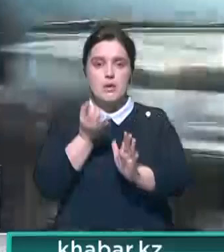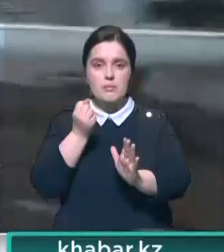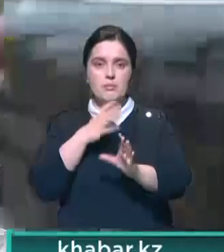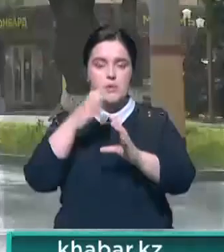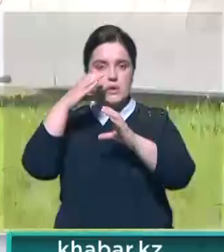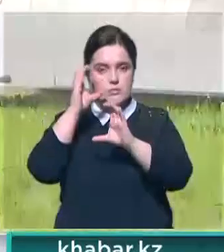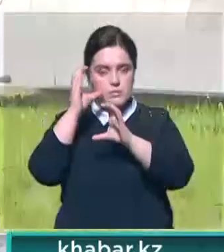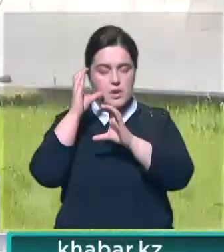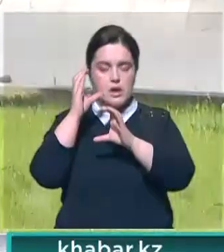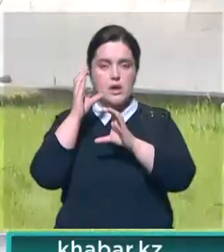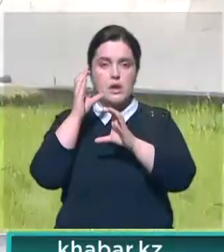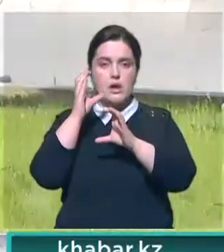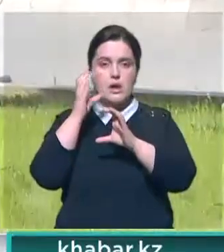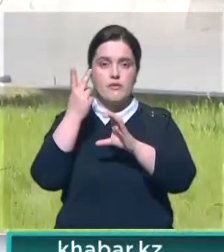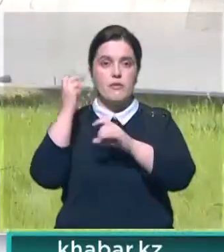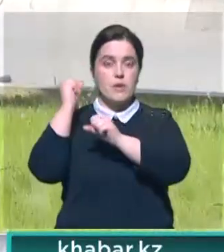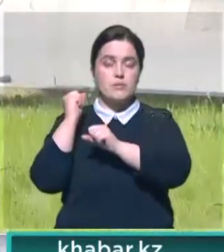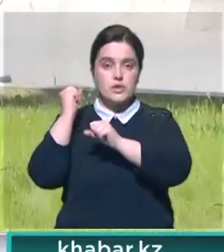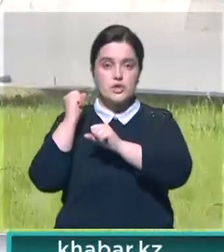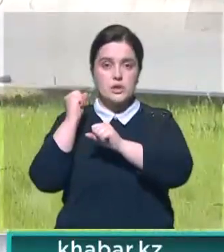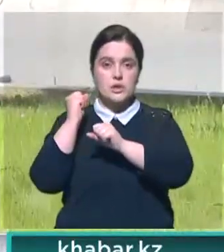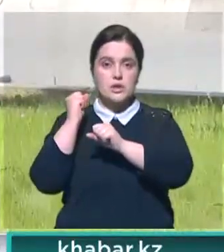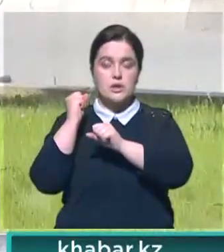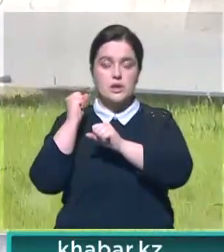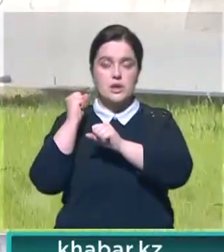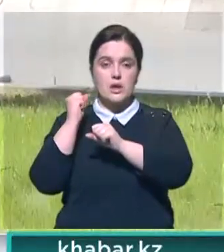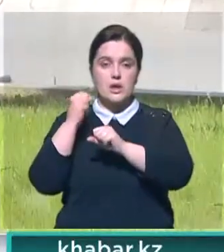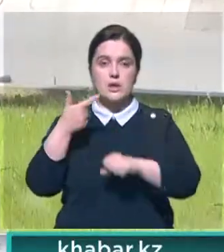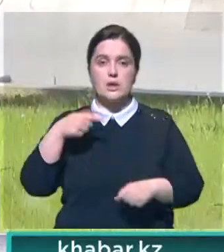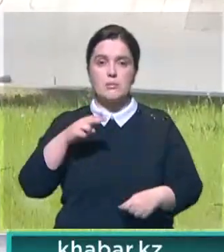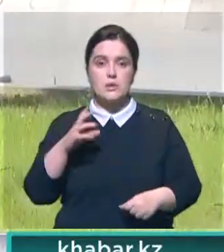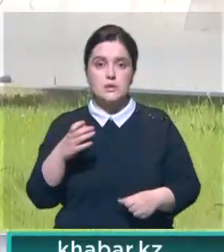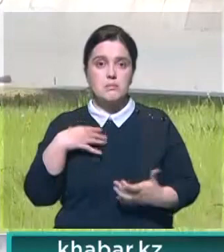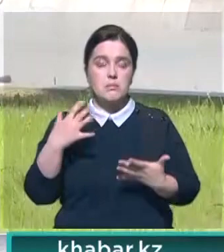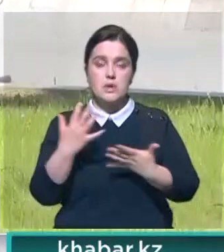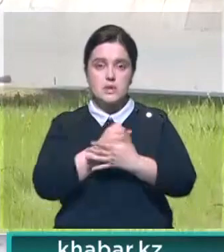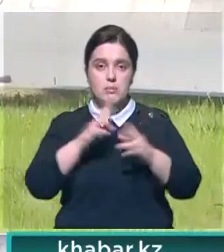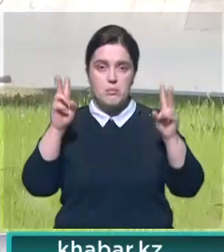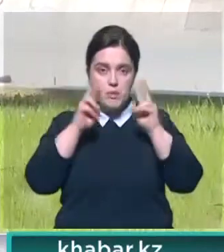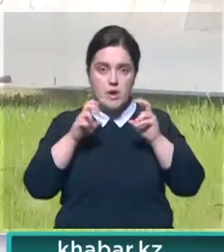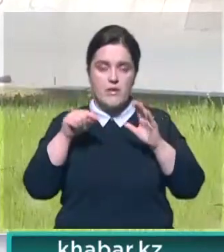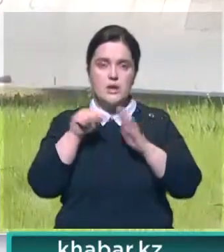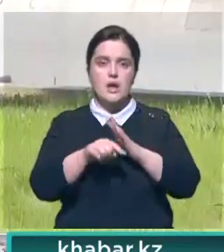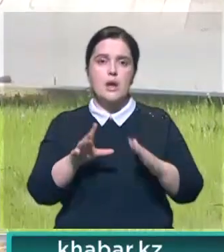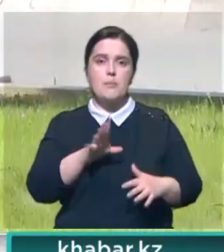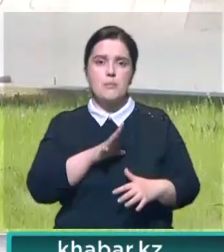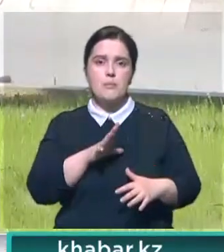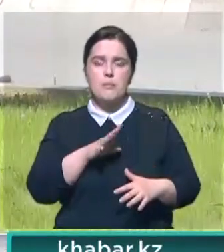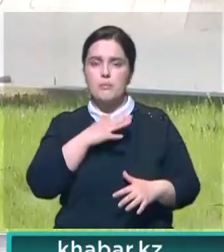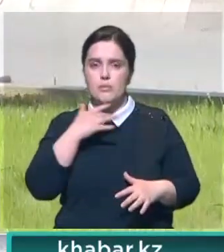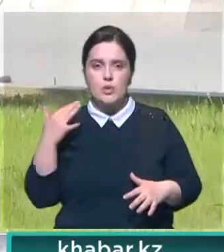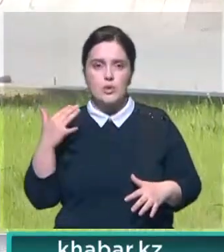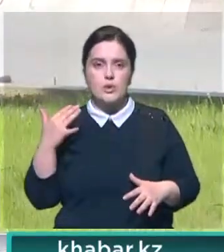14 проб, также были отобраны 2 мешка ГПС. ГПС мы не смогли проверить, потому что там было слишком